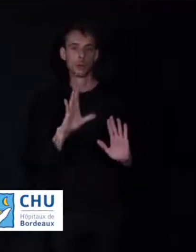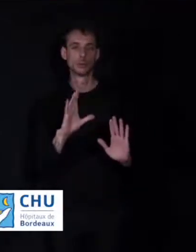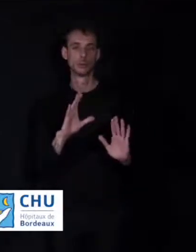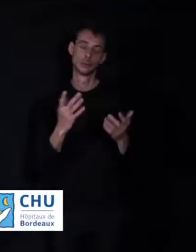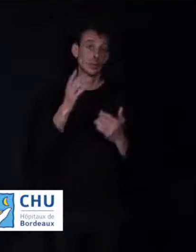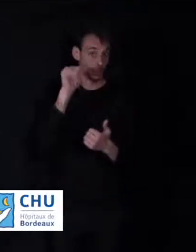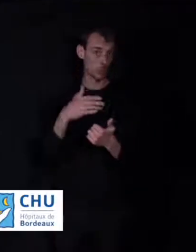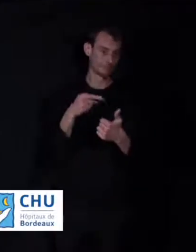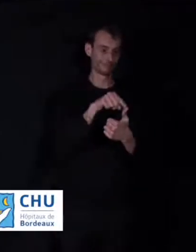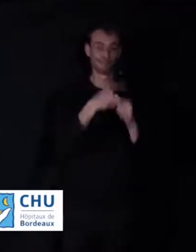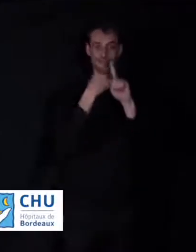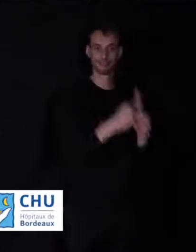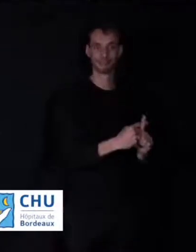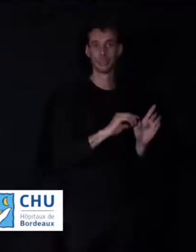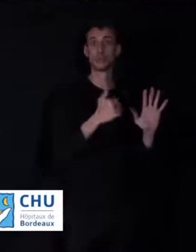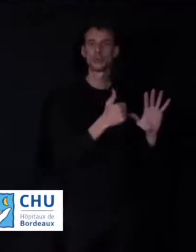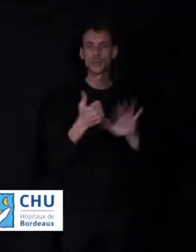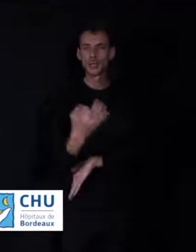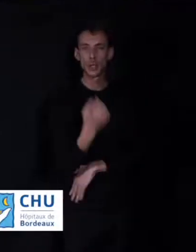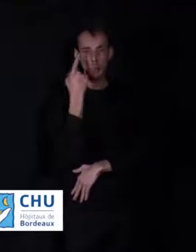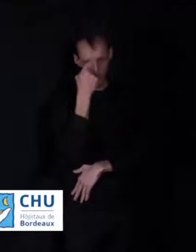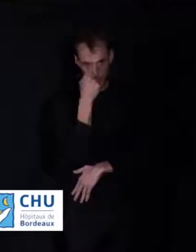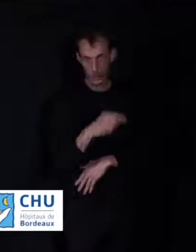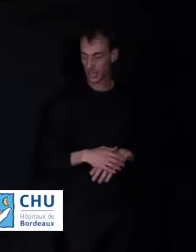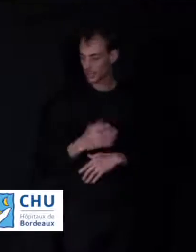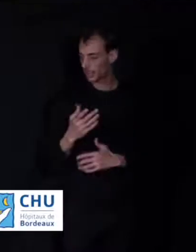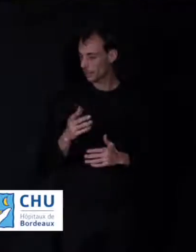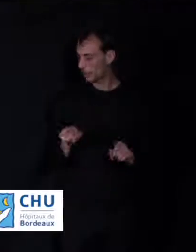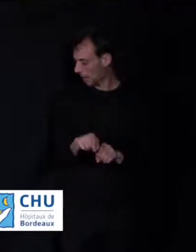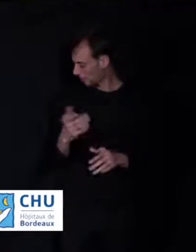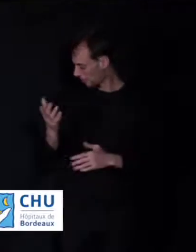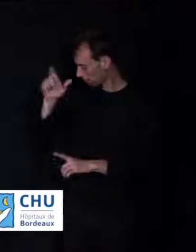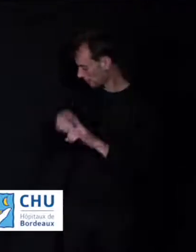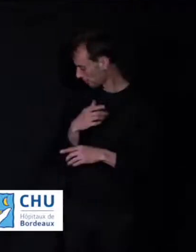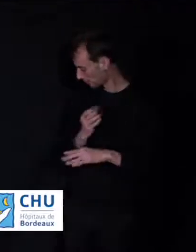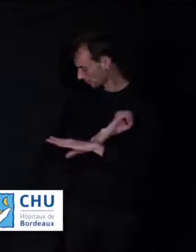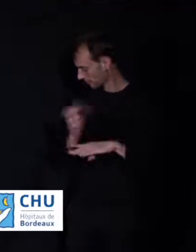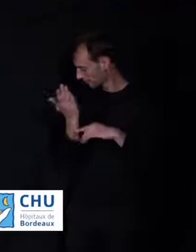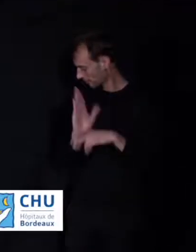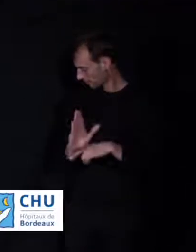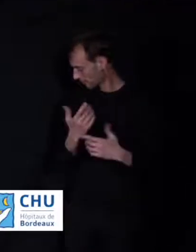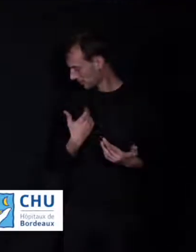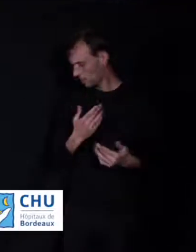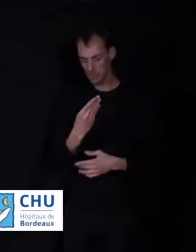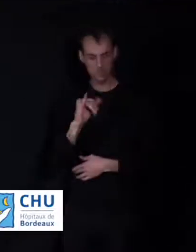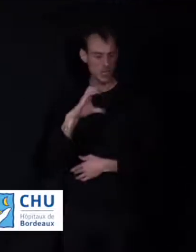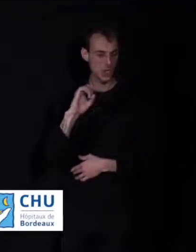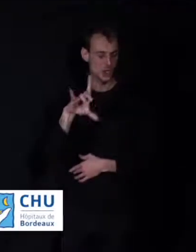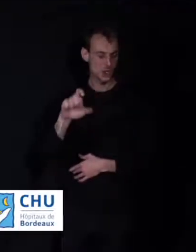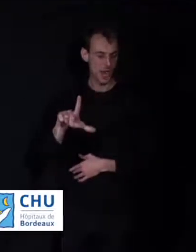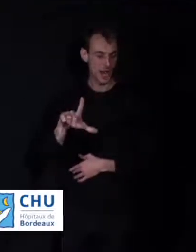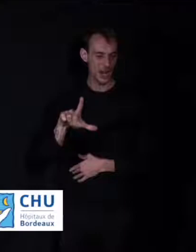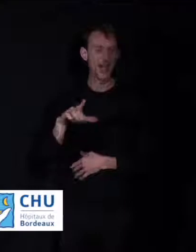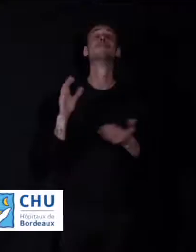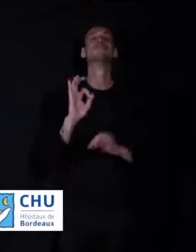faire Michel, je ne sais plus comment il s'appelait, comment ça marche? Michel